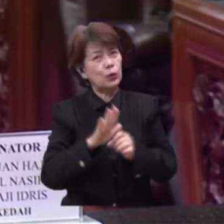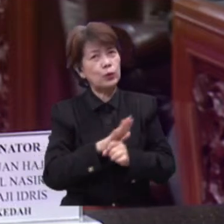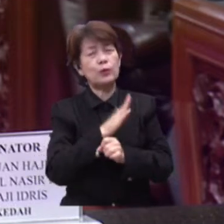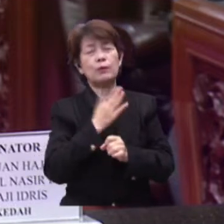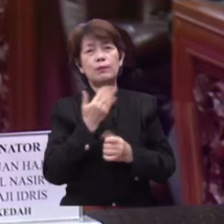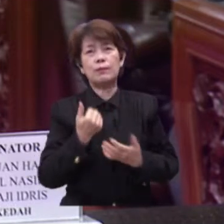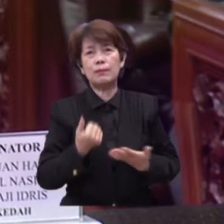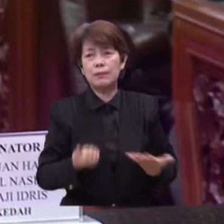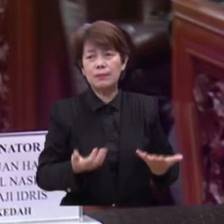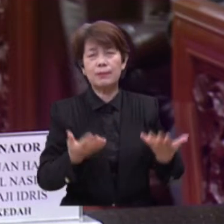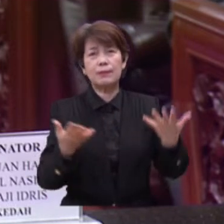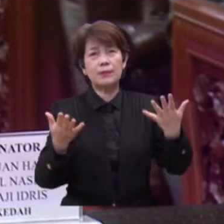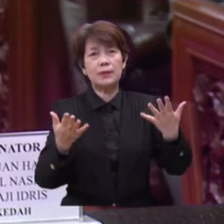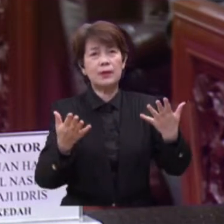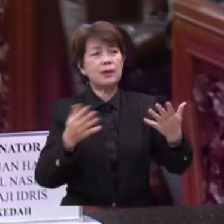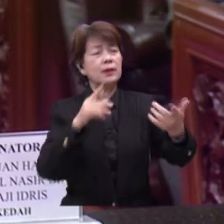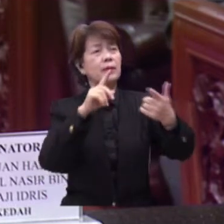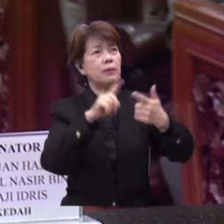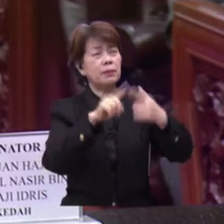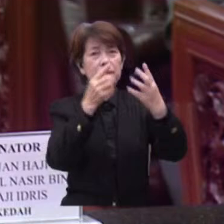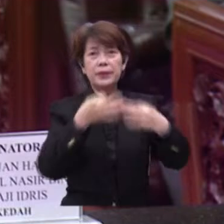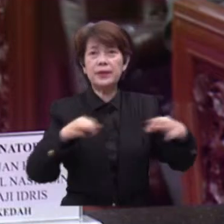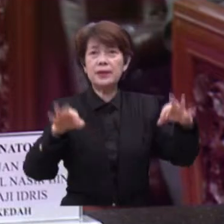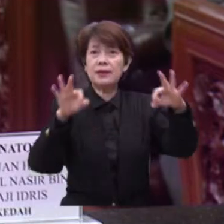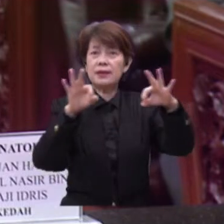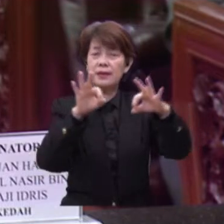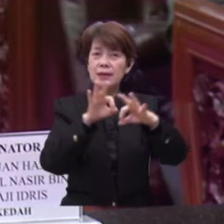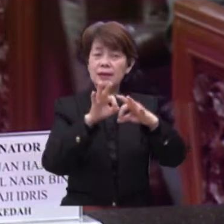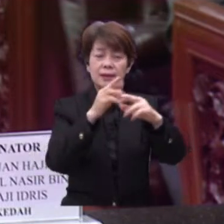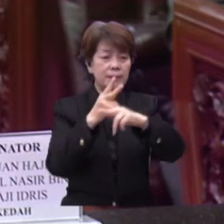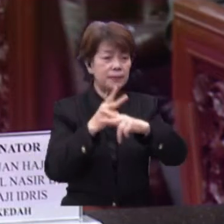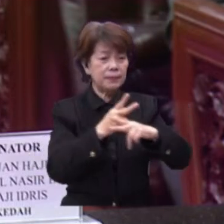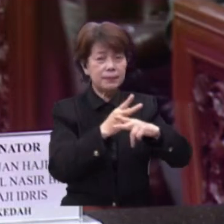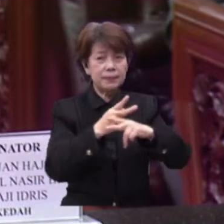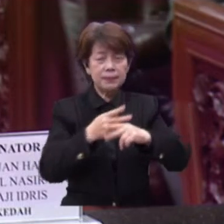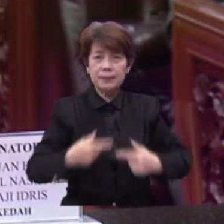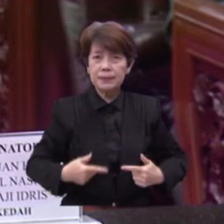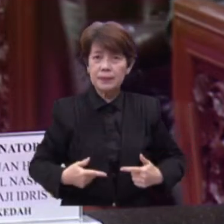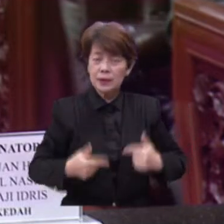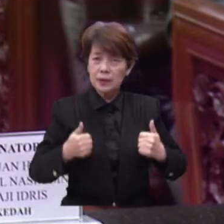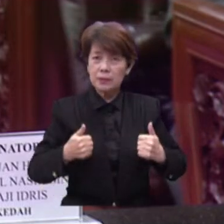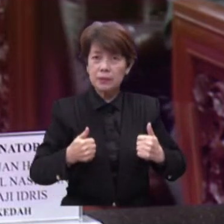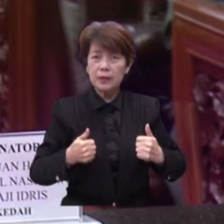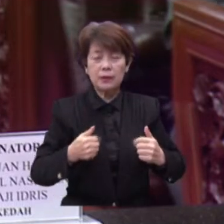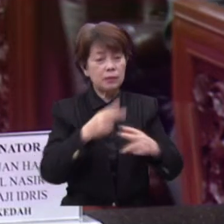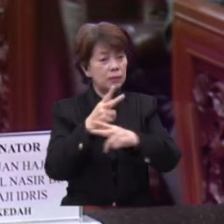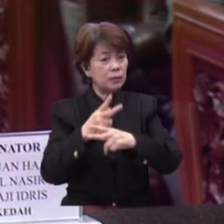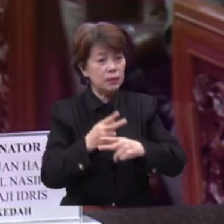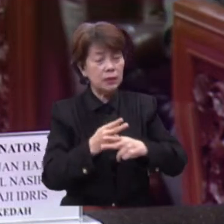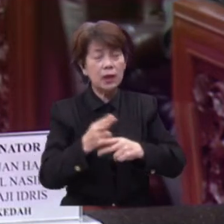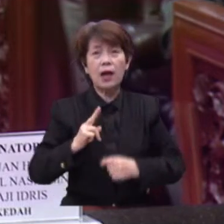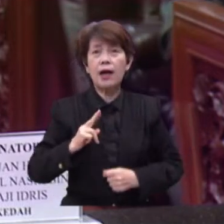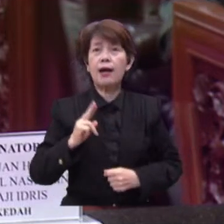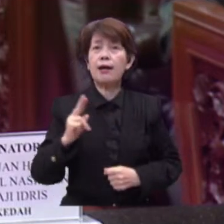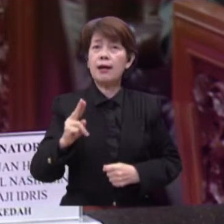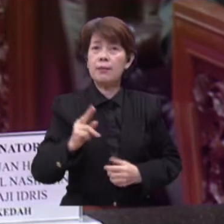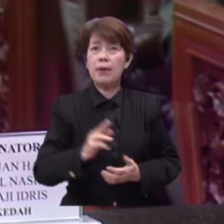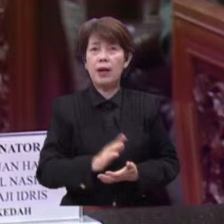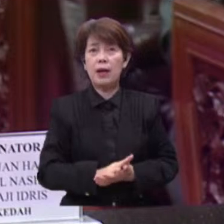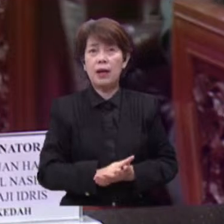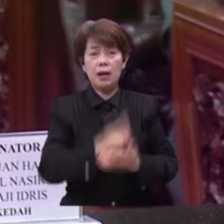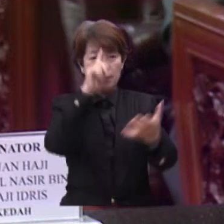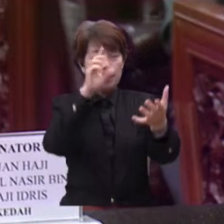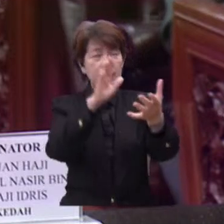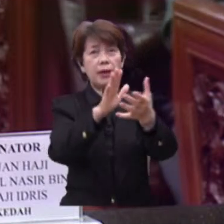Makasih yang kedua terpenting penjagaan agama dan penjagaan agama